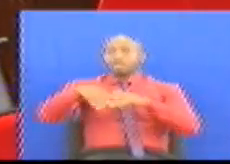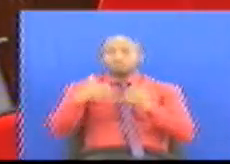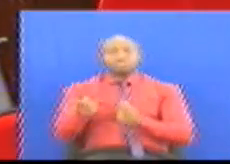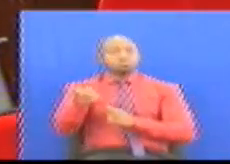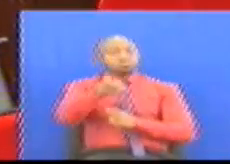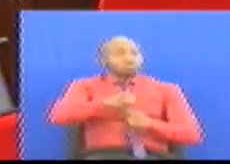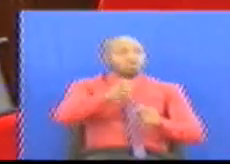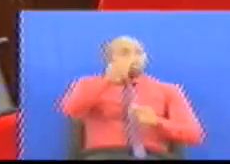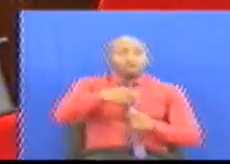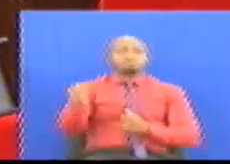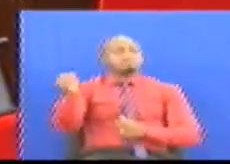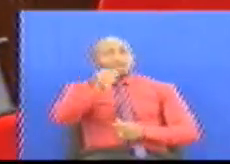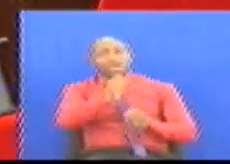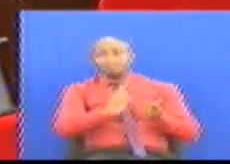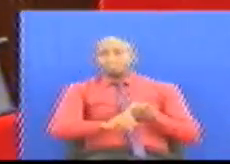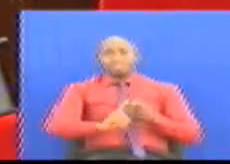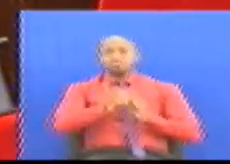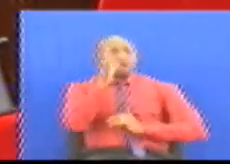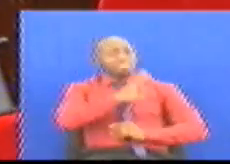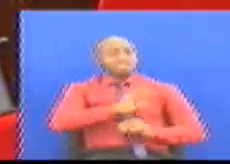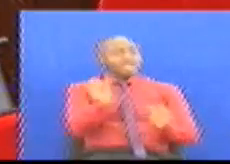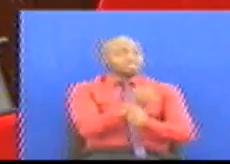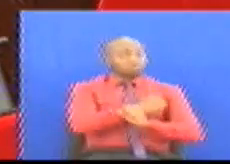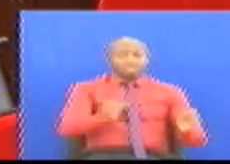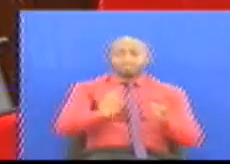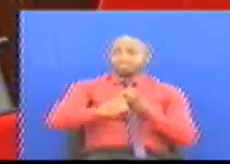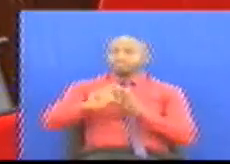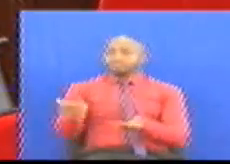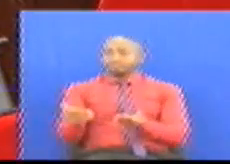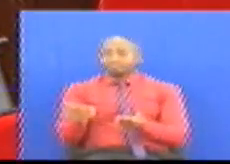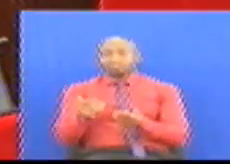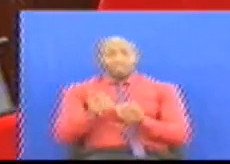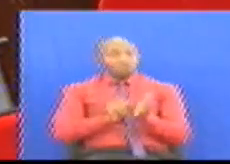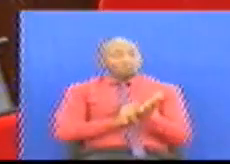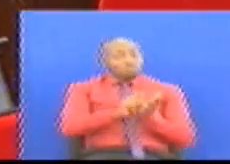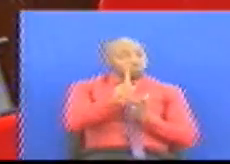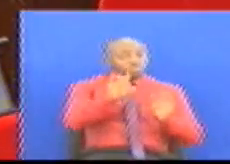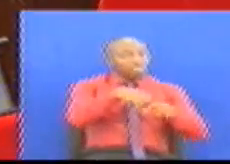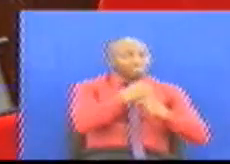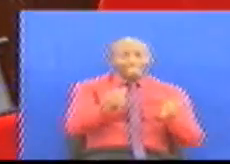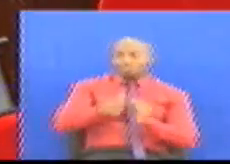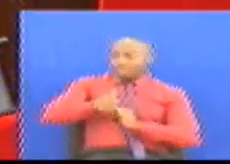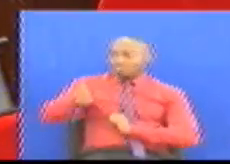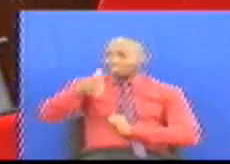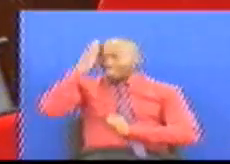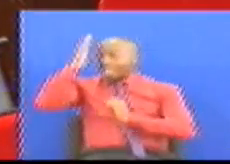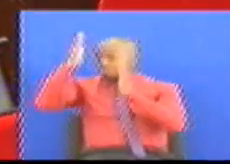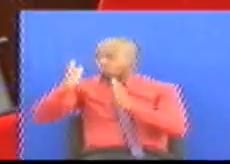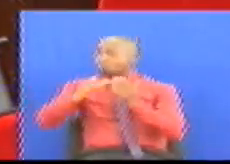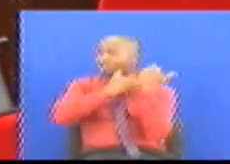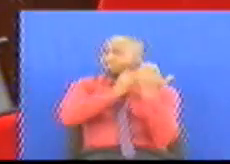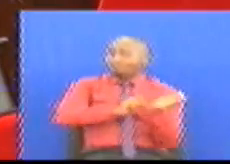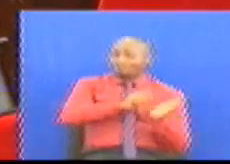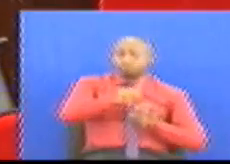kufaya. Halmashauri zetu haziajiri na kufukuza, bado mwenye kufukuza serikali kuu. Sasa ndio maana nikasema mpango